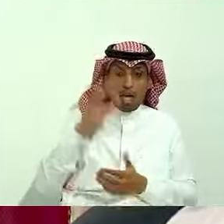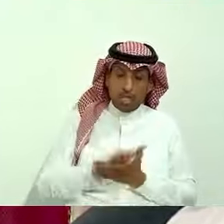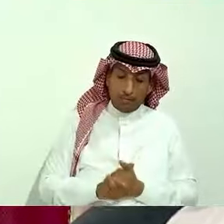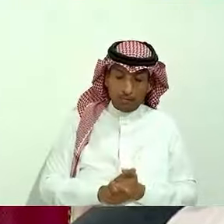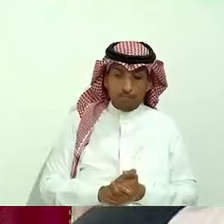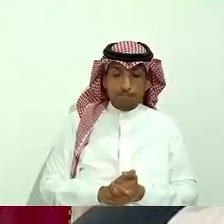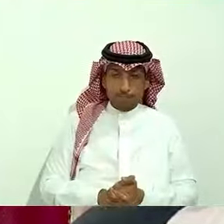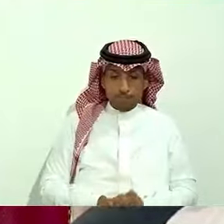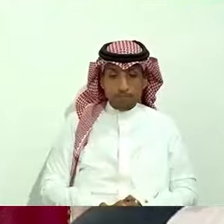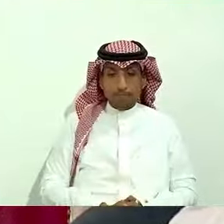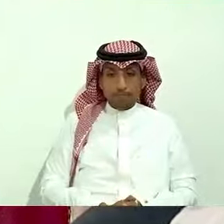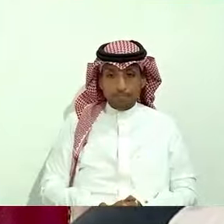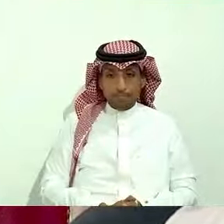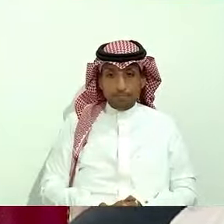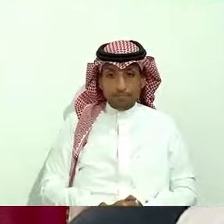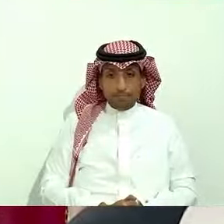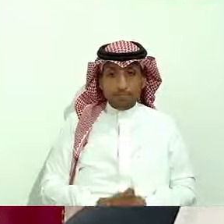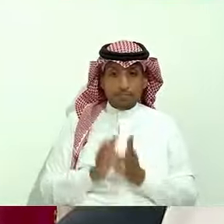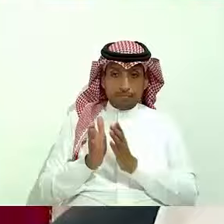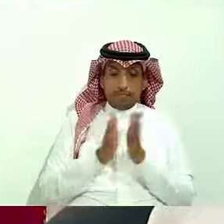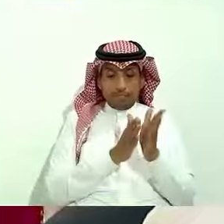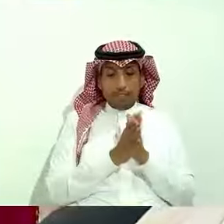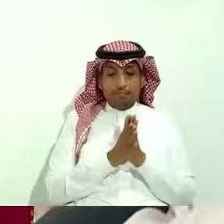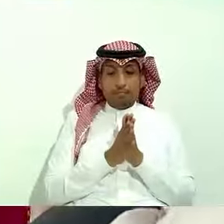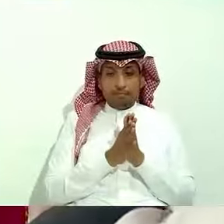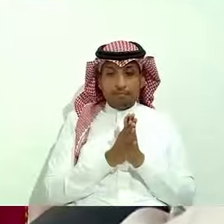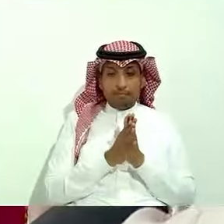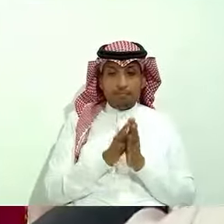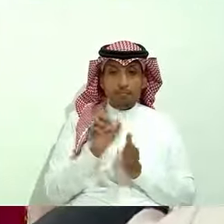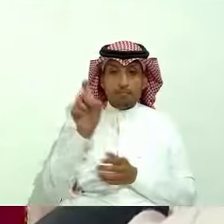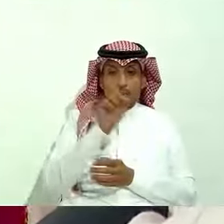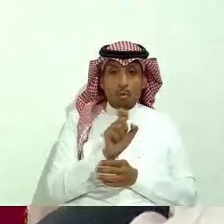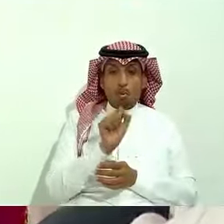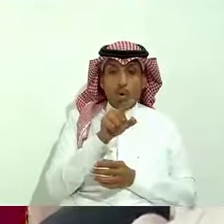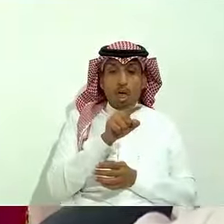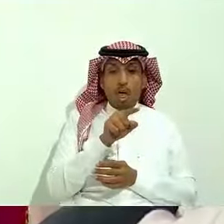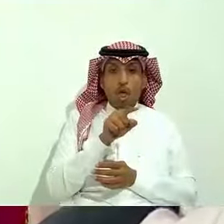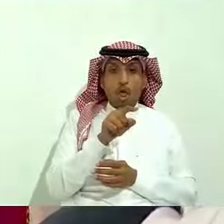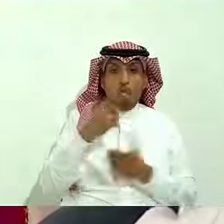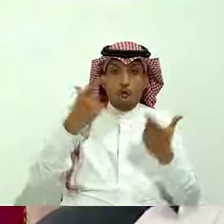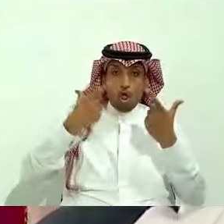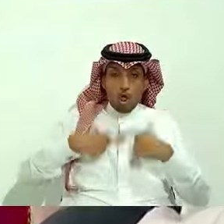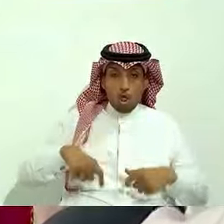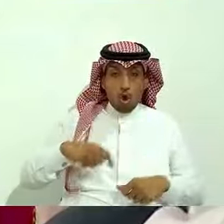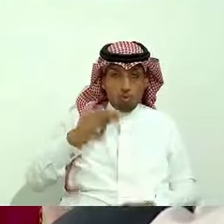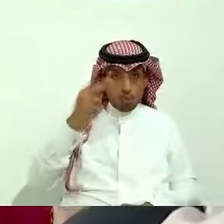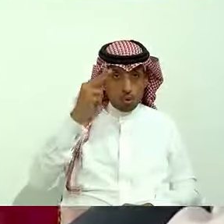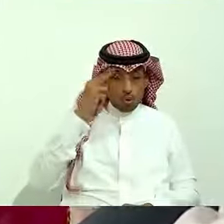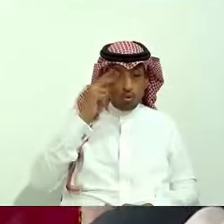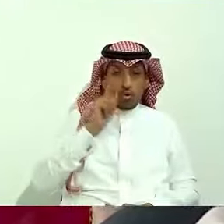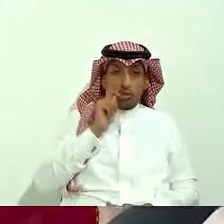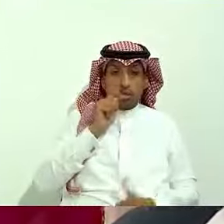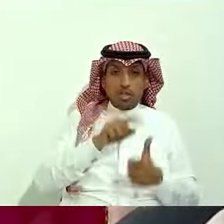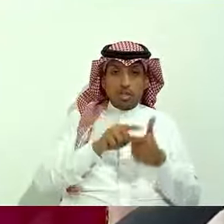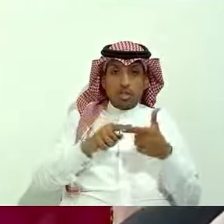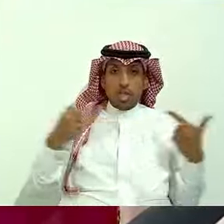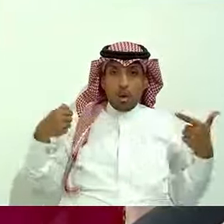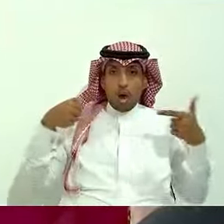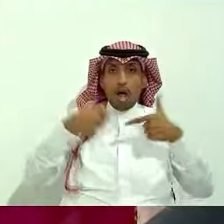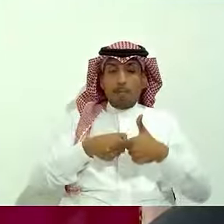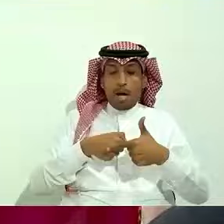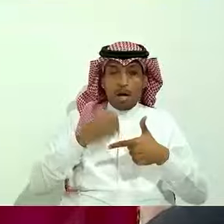دكتورة ليلى، قلتي عندنا الثياب للرجال ويمكن العباية للنساء، فعندنا أمثلة أننا نخلي هالقطع اللي